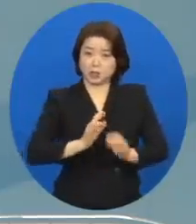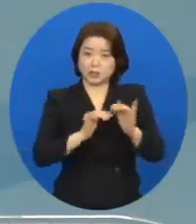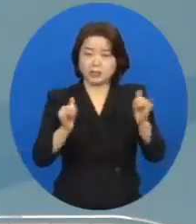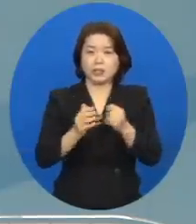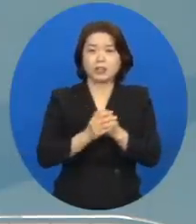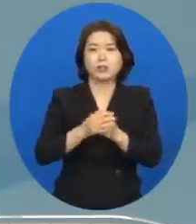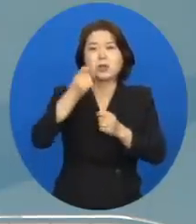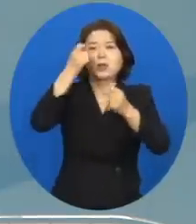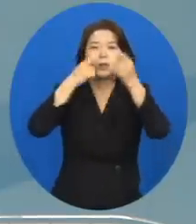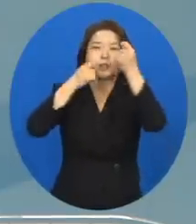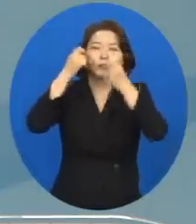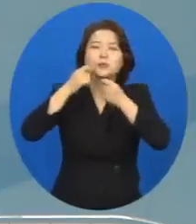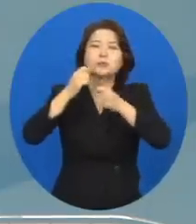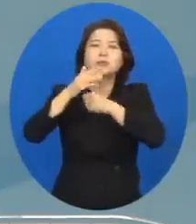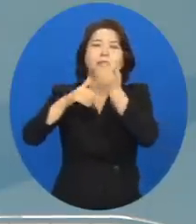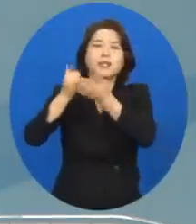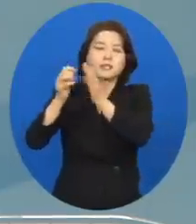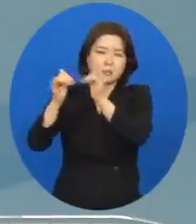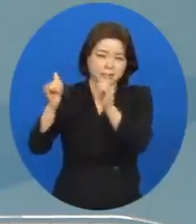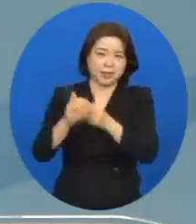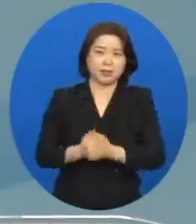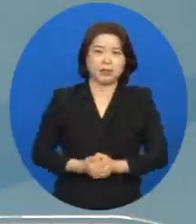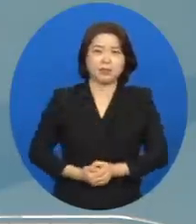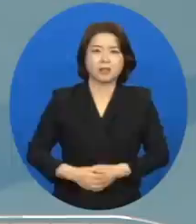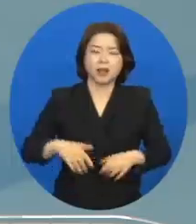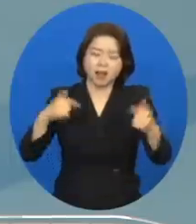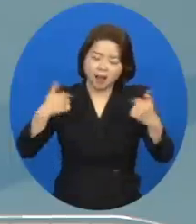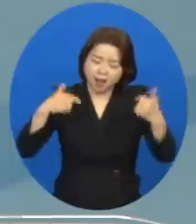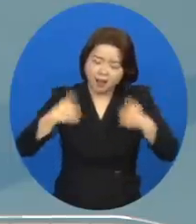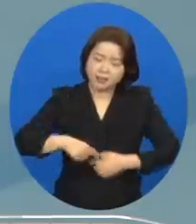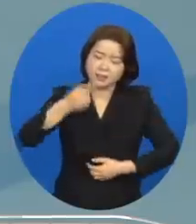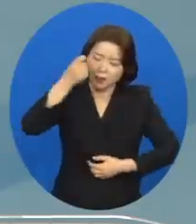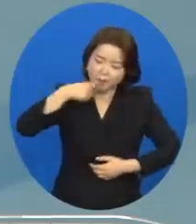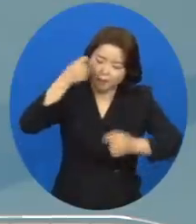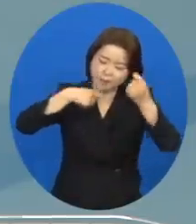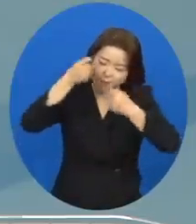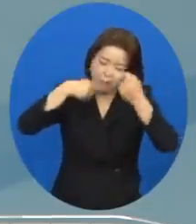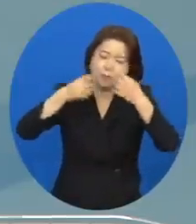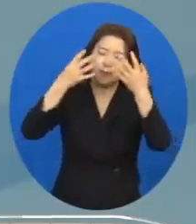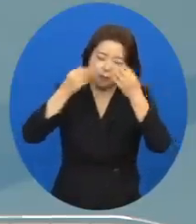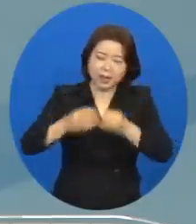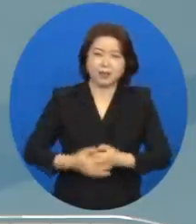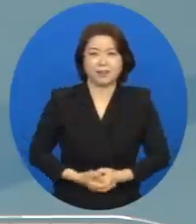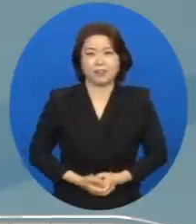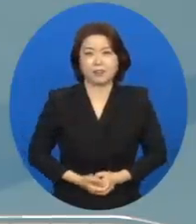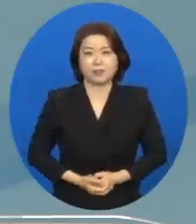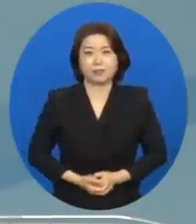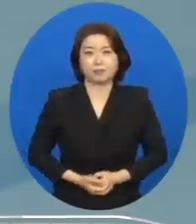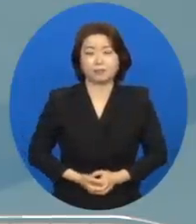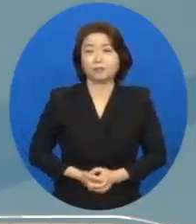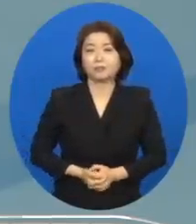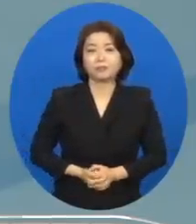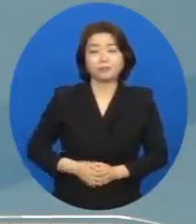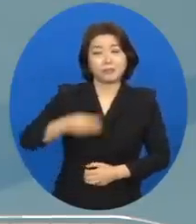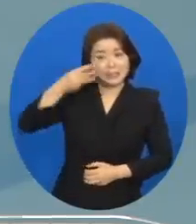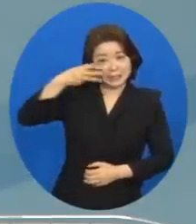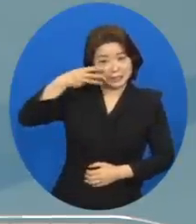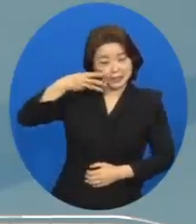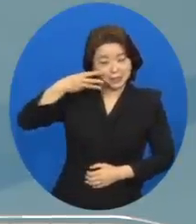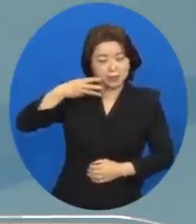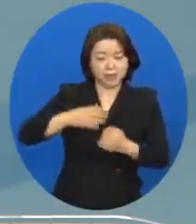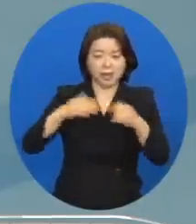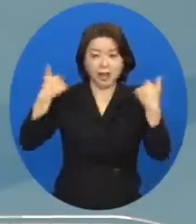눈물의 선지자입니다. 그렇게 많이 울었습니다. 예레미야 선지자가 그렇게 운